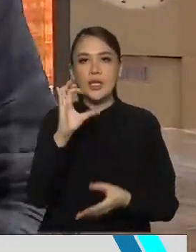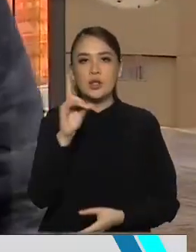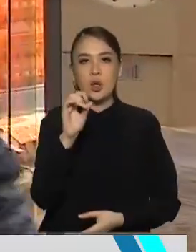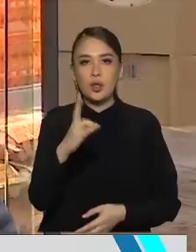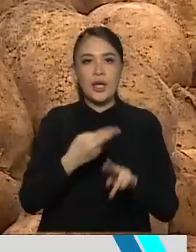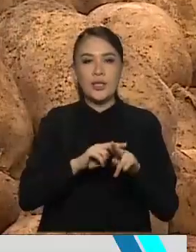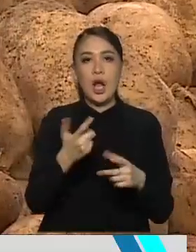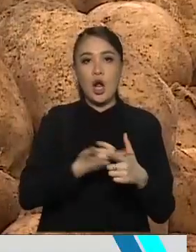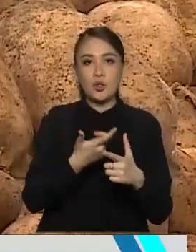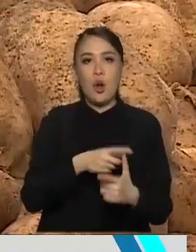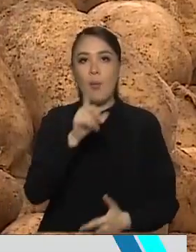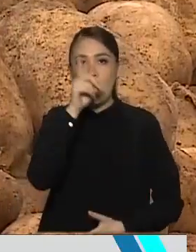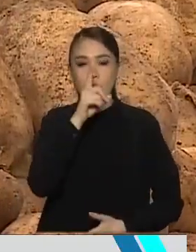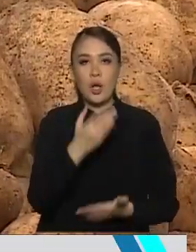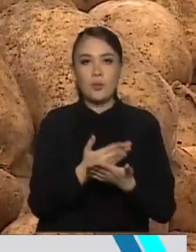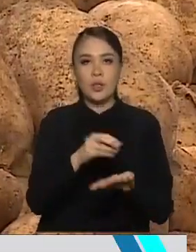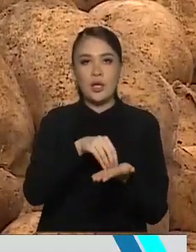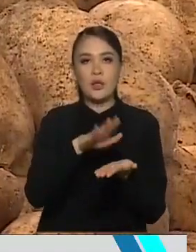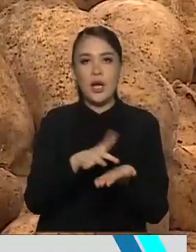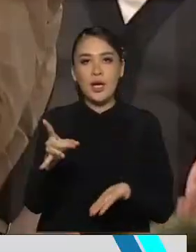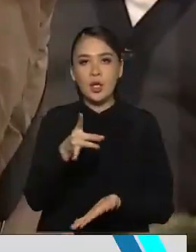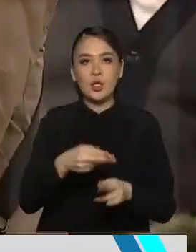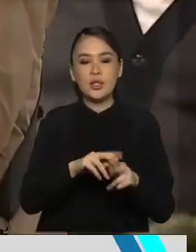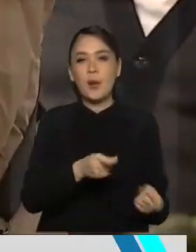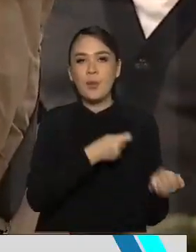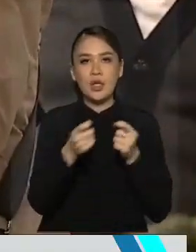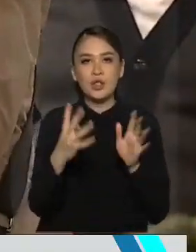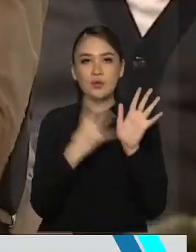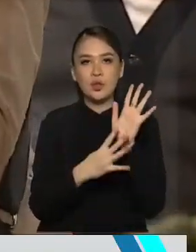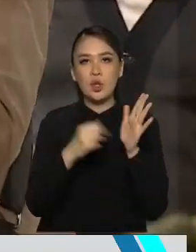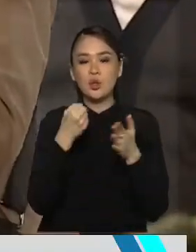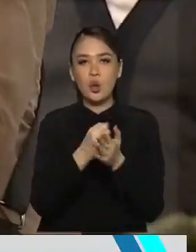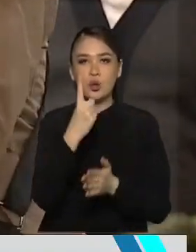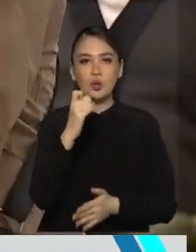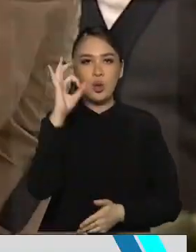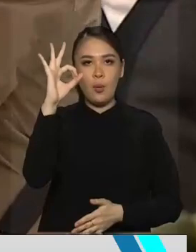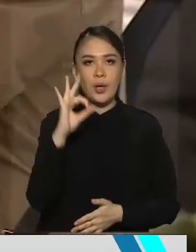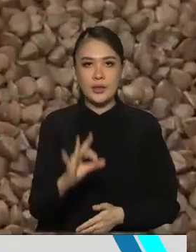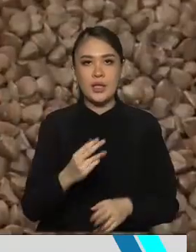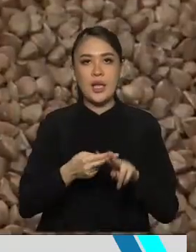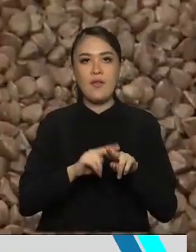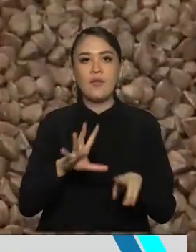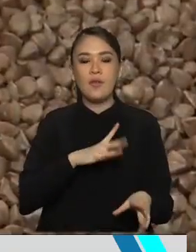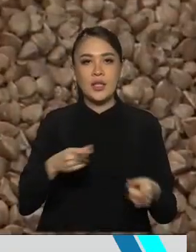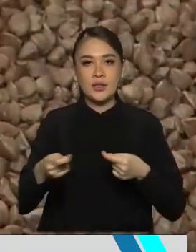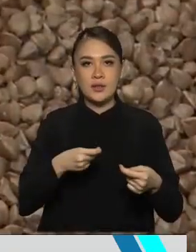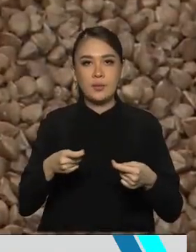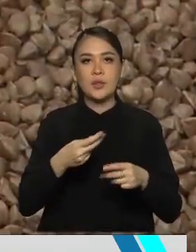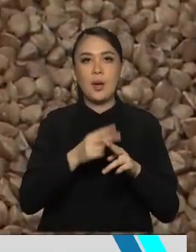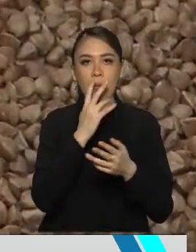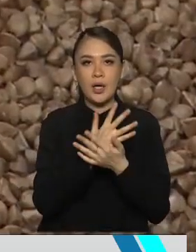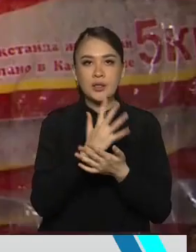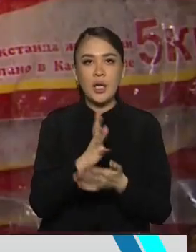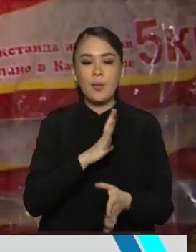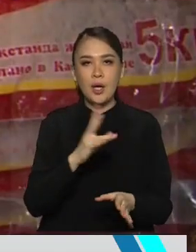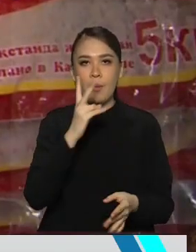по картофелю и моркови обеспеченность в регионах составляет от 90 до 100%. Ведомство